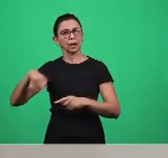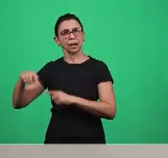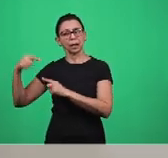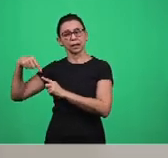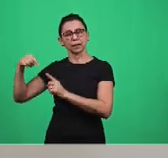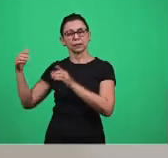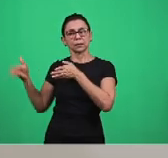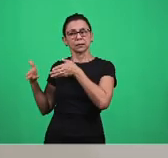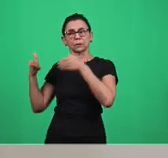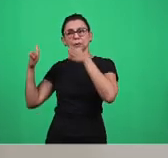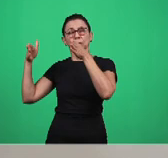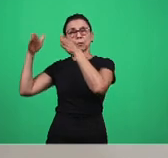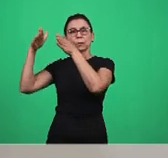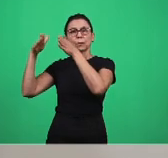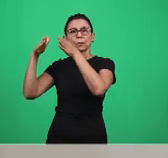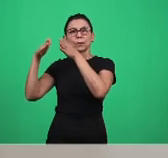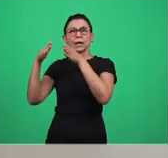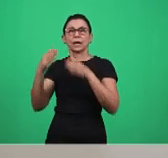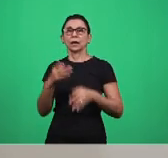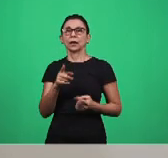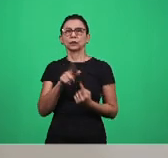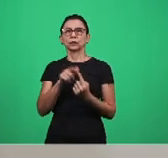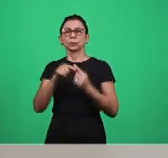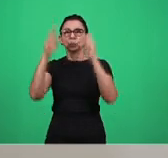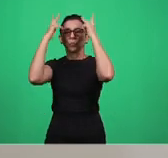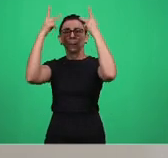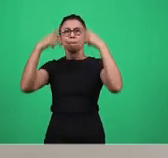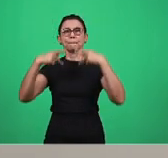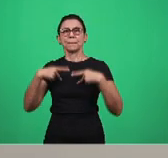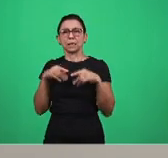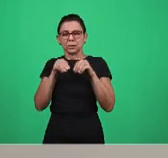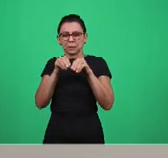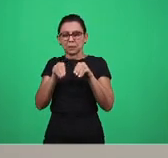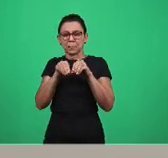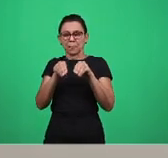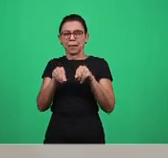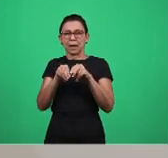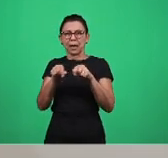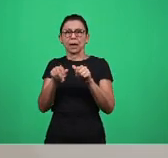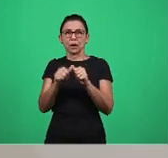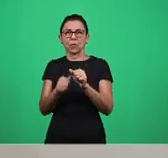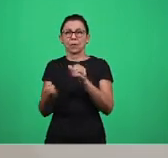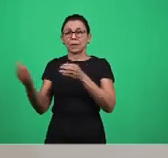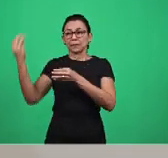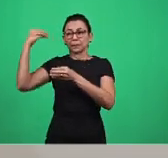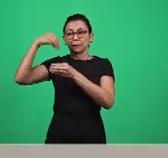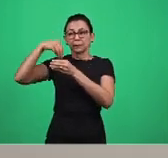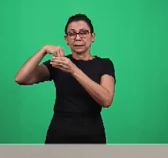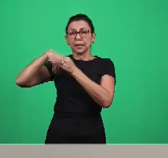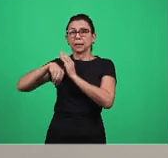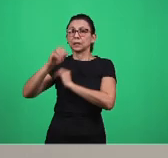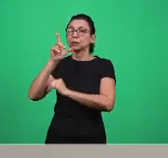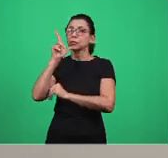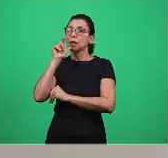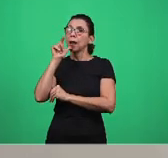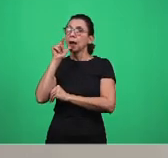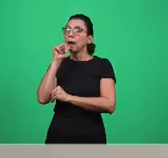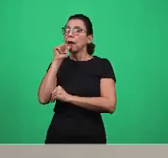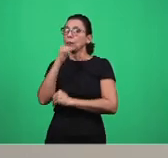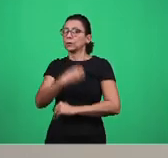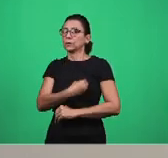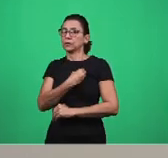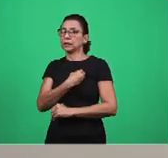la couche, c'est l'eau de la vie que l'Église fidèle porte. Donc, le moment de Rebecca, dans sa sortie,